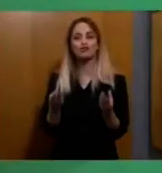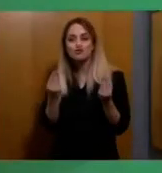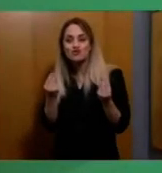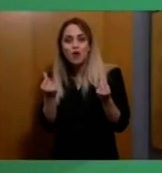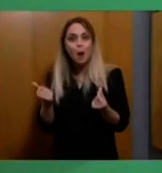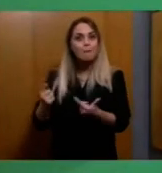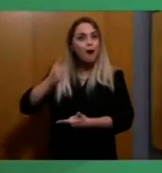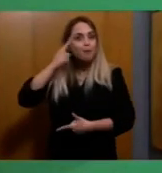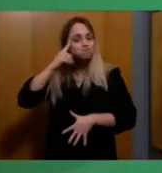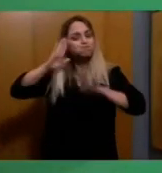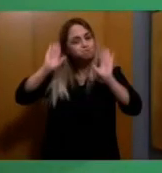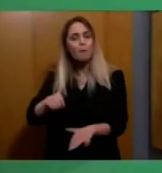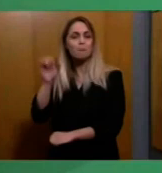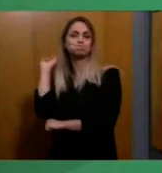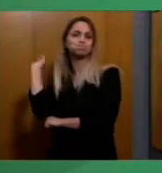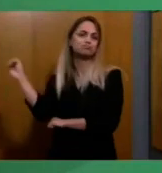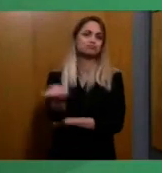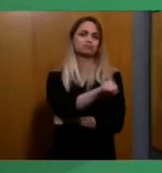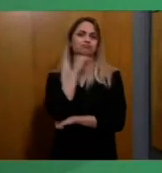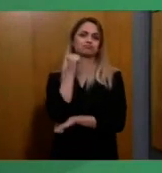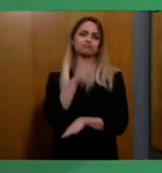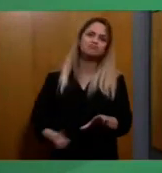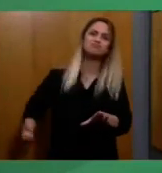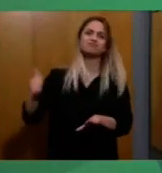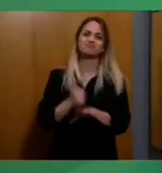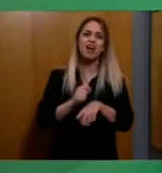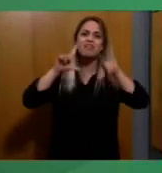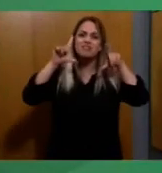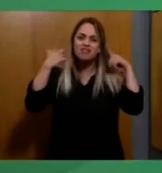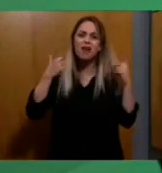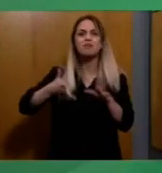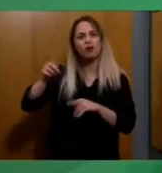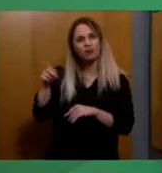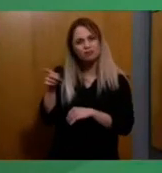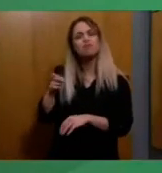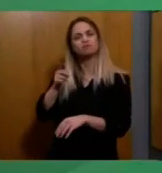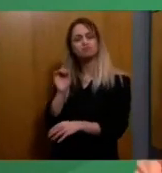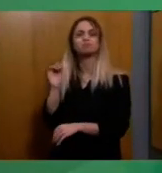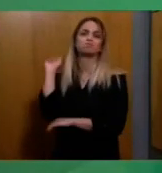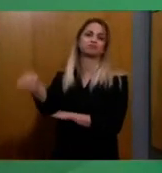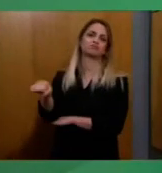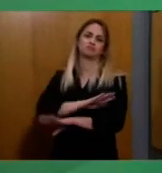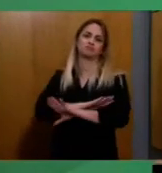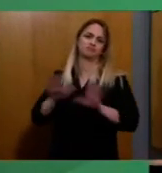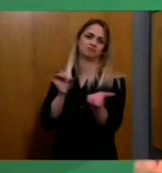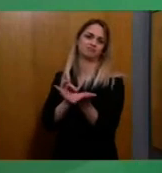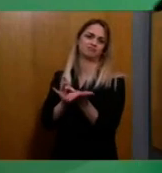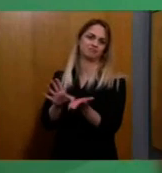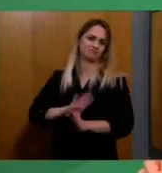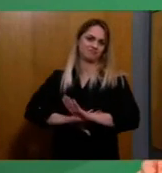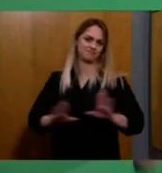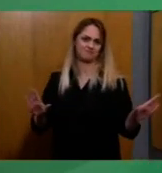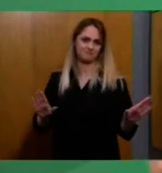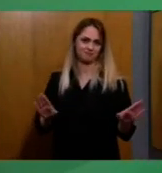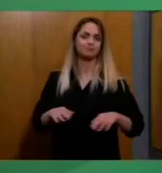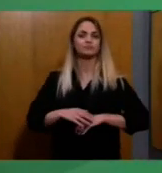είναι νικηφόρο απέναντι στη Νέα Δημοκρατία και αυτός είναι ο στόχος του νέου πολιτικού κύκλου που